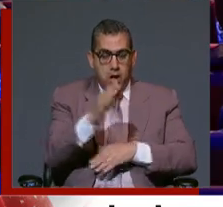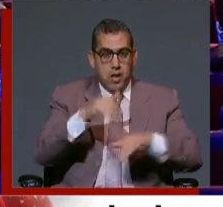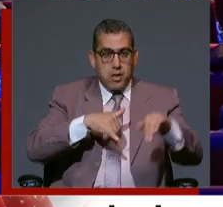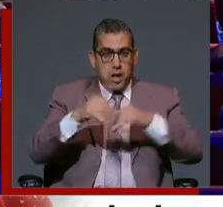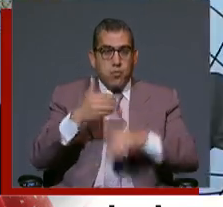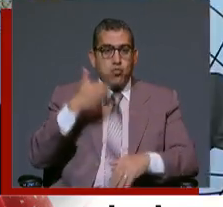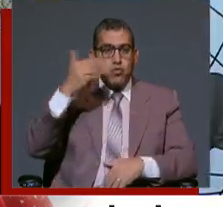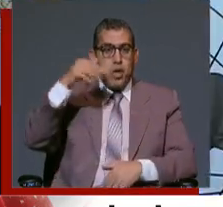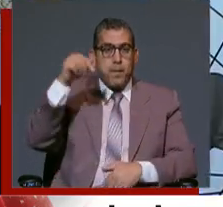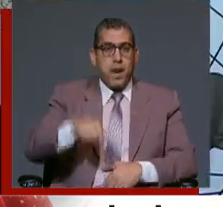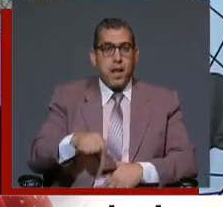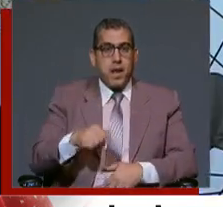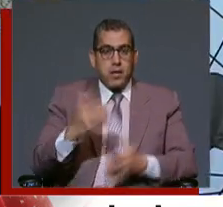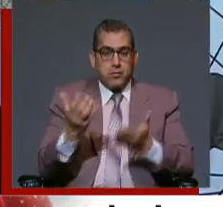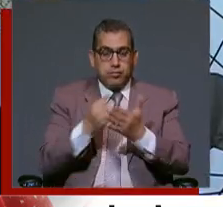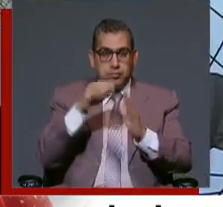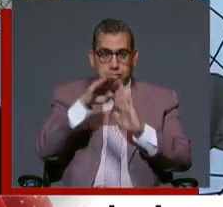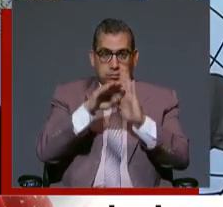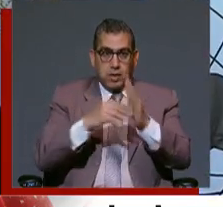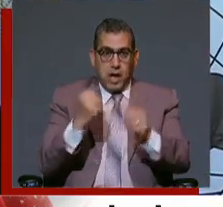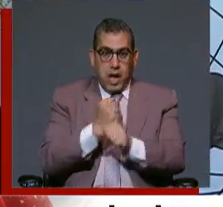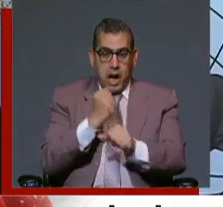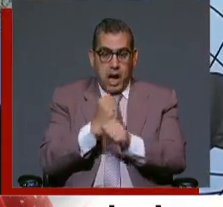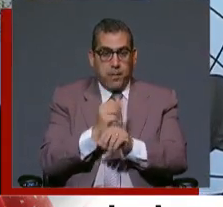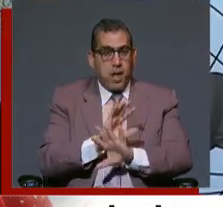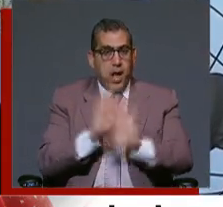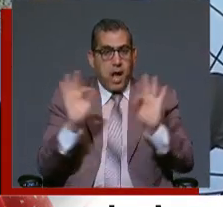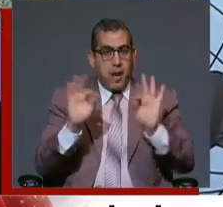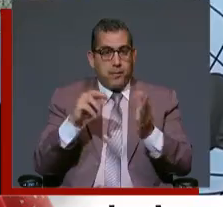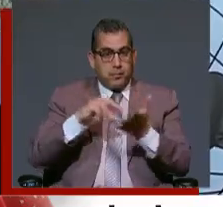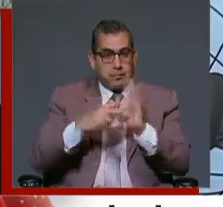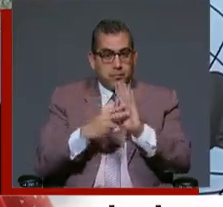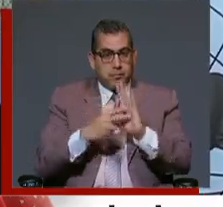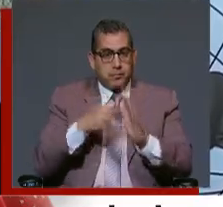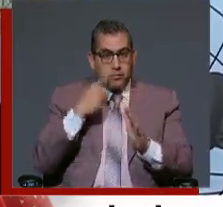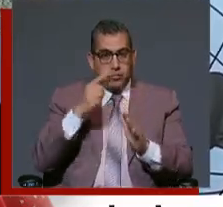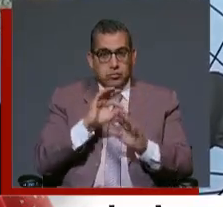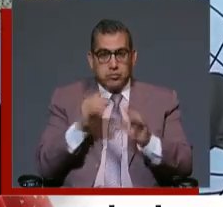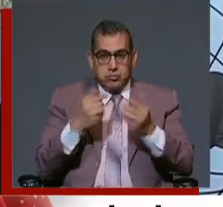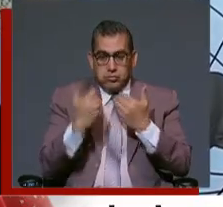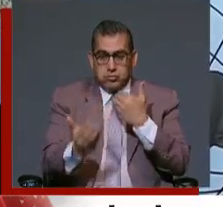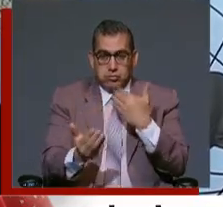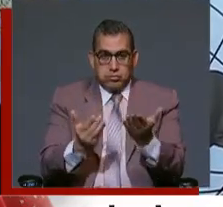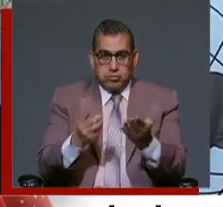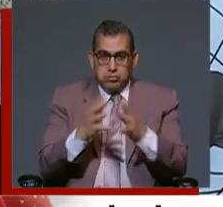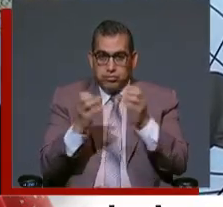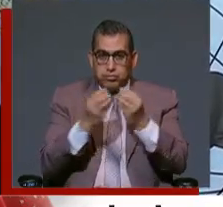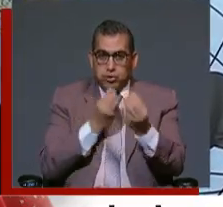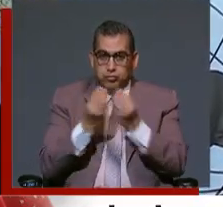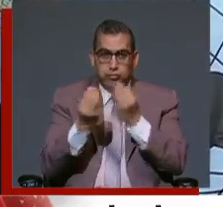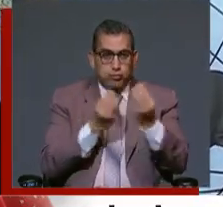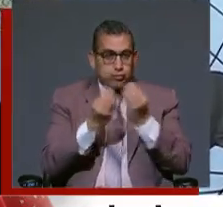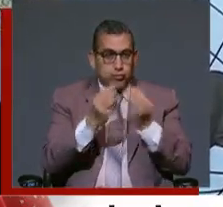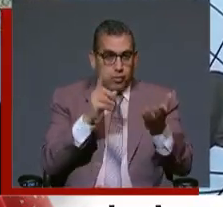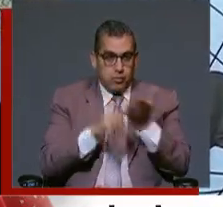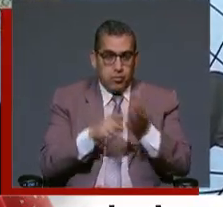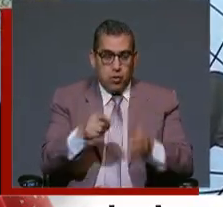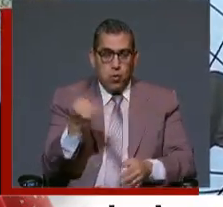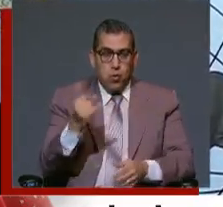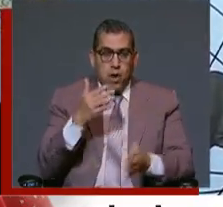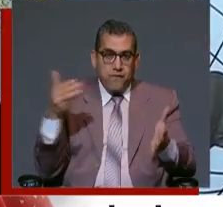مستقبلية لآليات التعامل مع كافة القضايا والموضوعات المعروضة للنقاش، وهو الأمر الذي